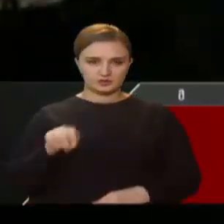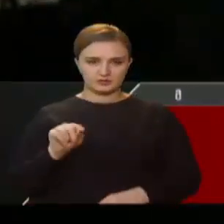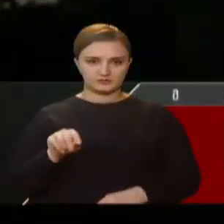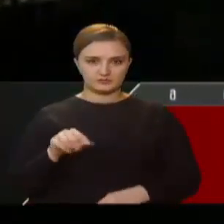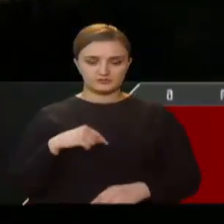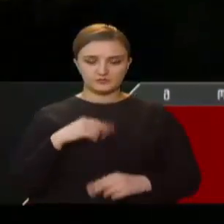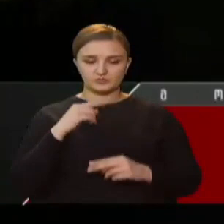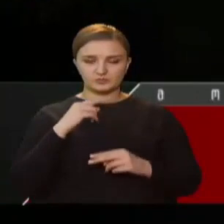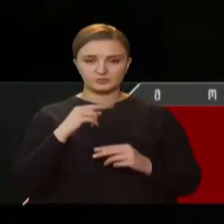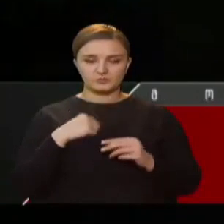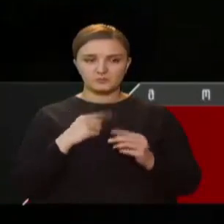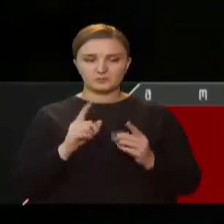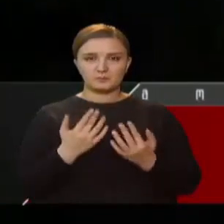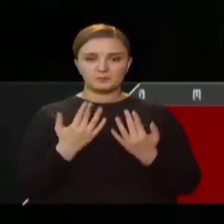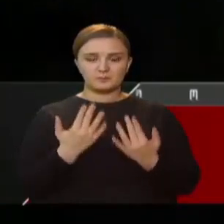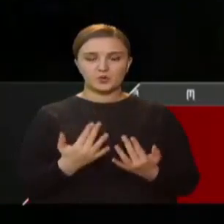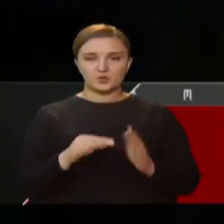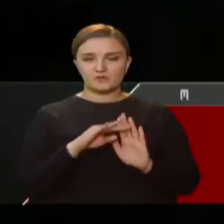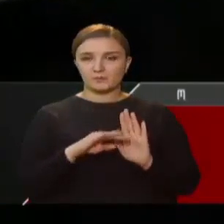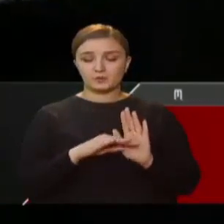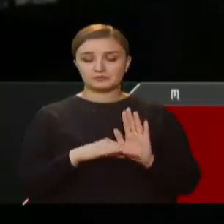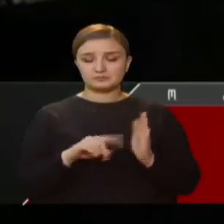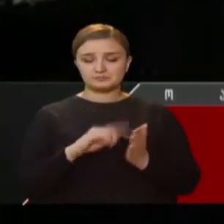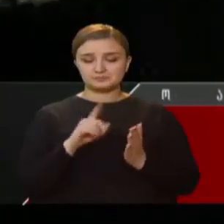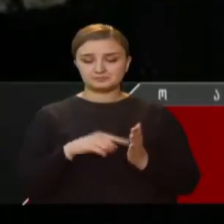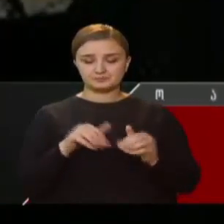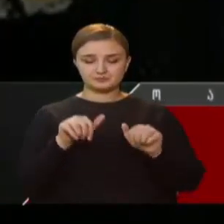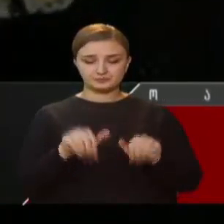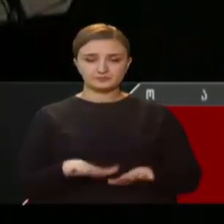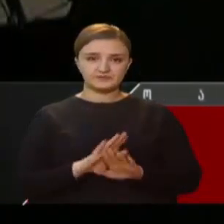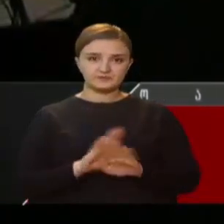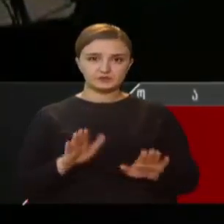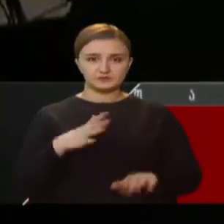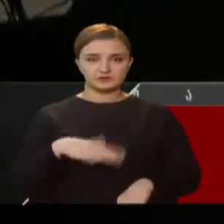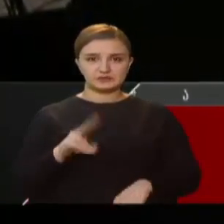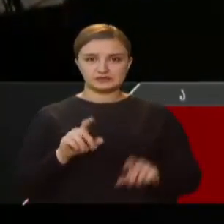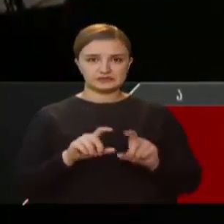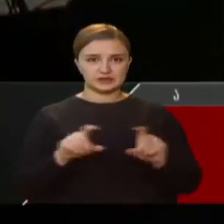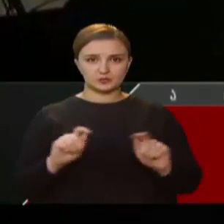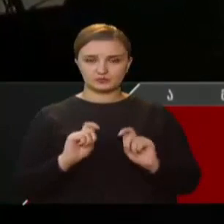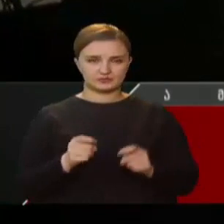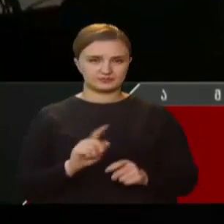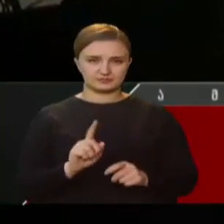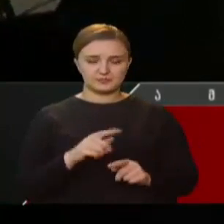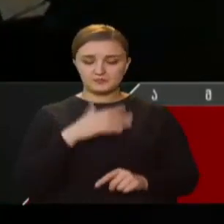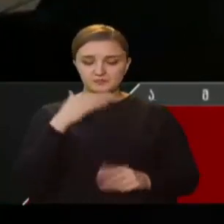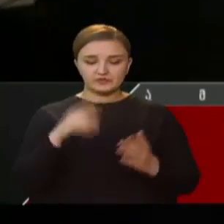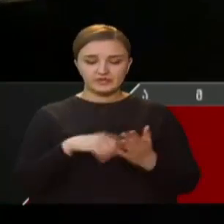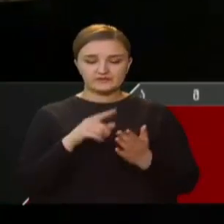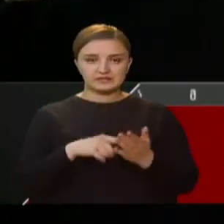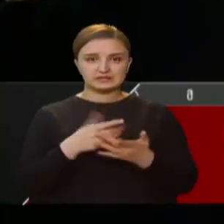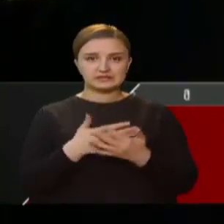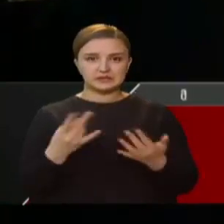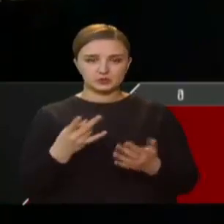ვაქცევდი ამას პირობად, ვერ ვიტყვით, რომ ეს საკითხი გადაიჭრება და საქართველო კანდიდატის სტატუსს მიიღებს, რადგან ასე არაა. Ბევრი სხვა საკითხია, რომელიც